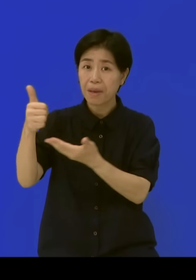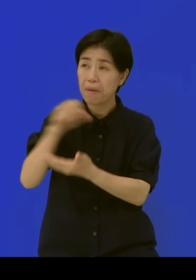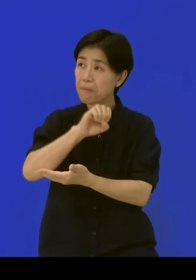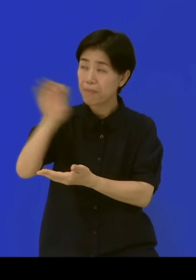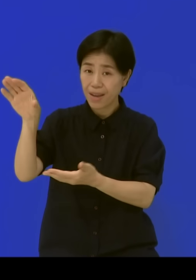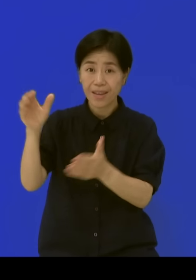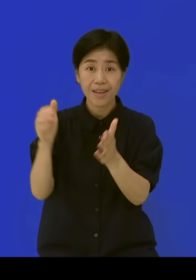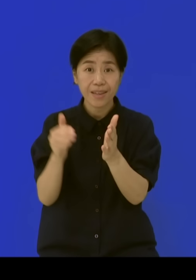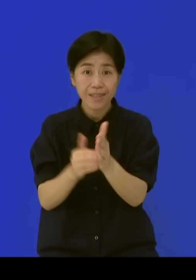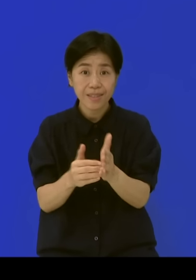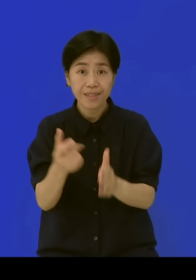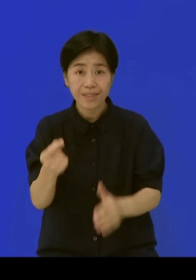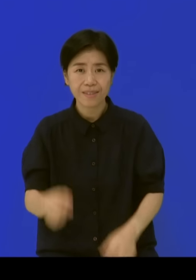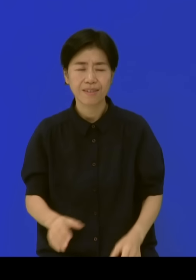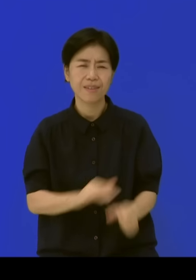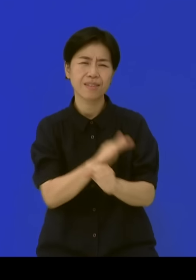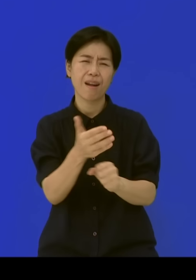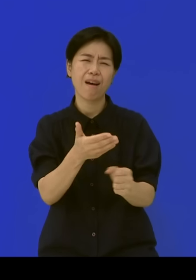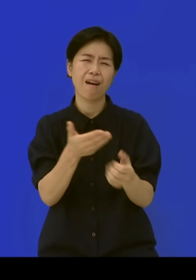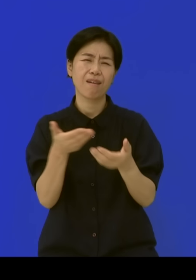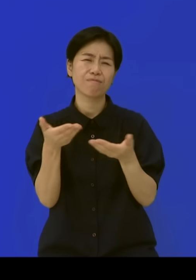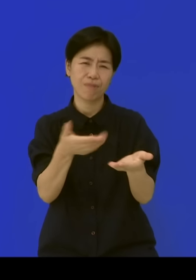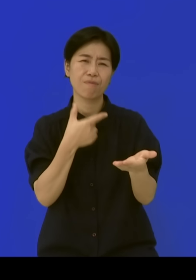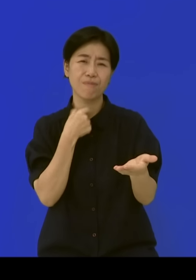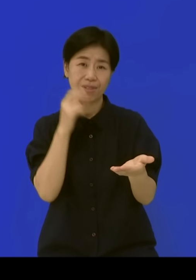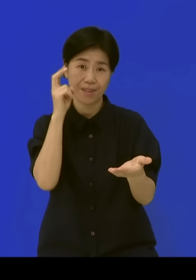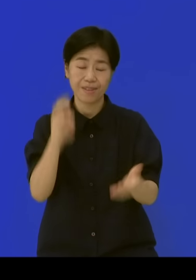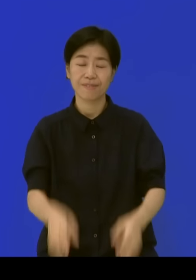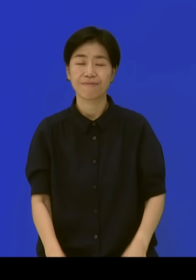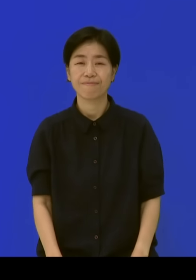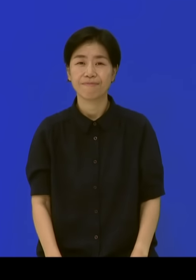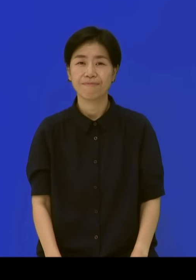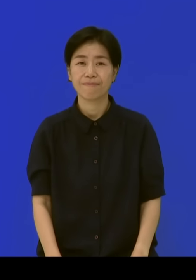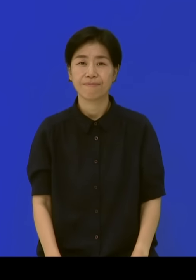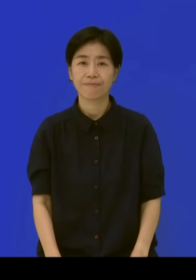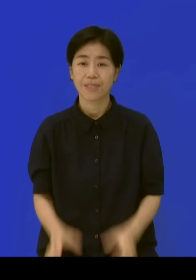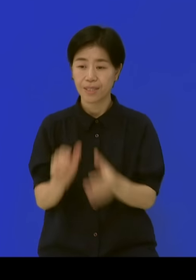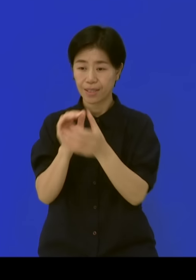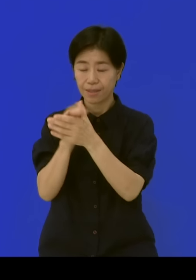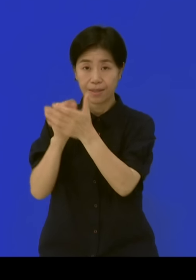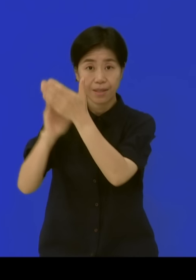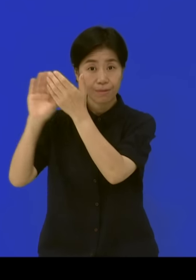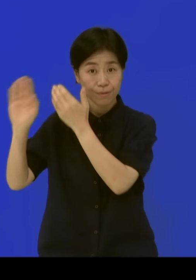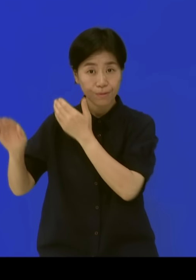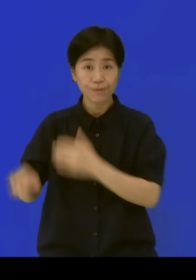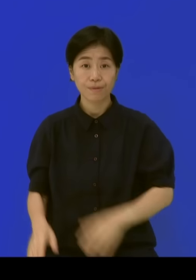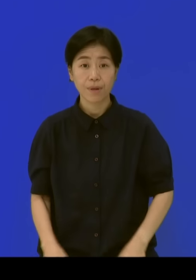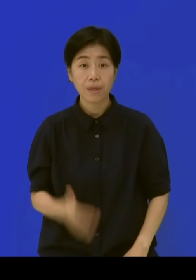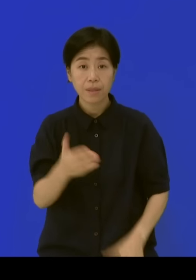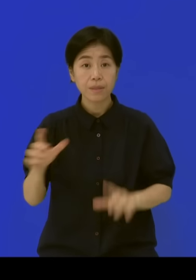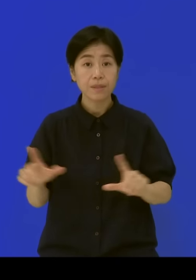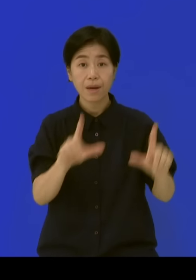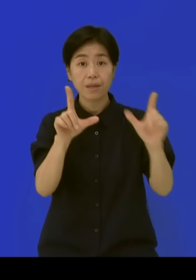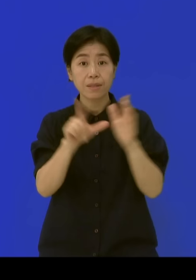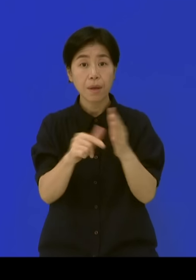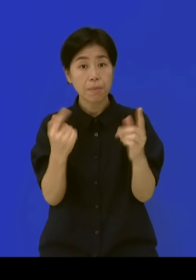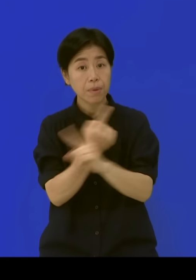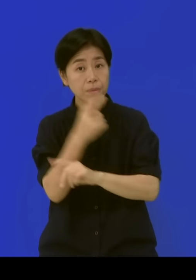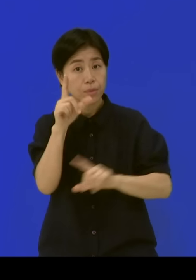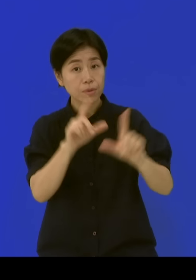그죠? 누구나 그러지 않을까요? 그렇죠, 그렇죠. 그럼 이제 그렇게 기도를 올리고 나서 생활에도 좀 삶에도 변화가